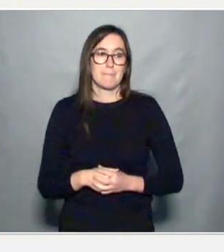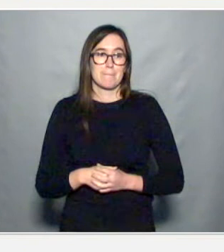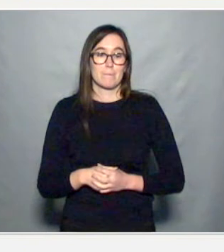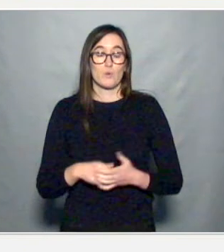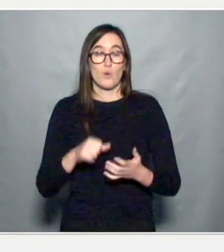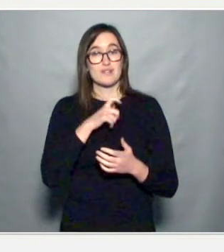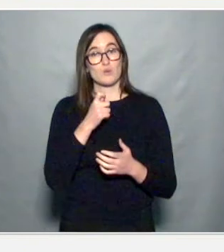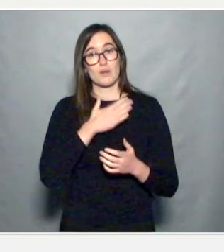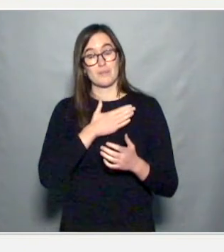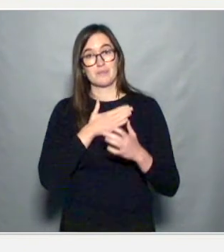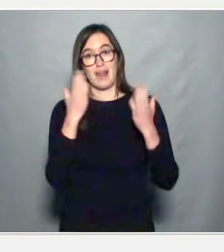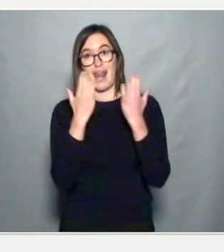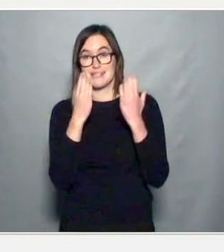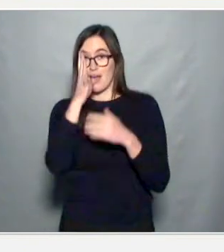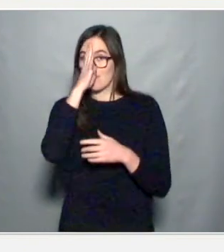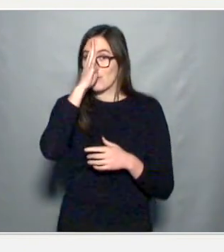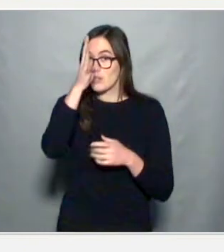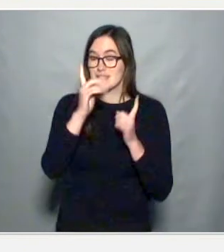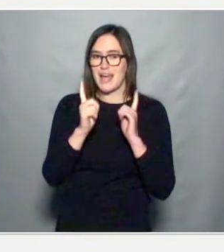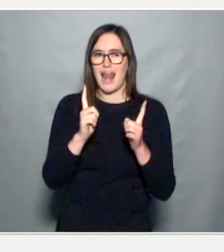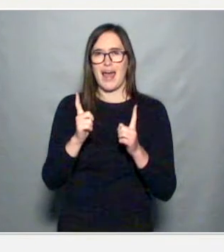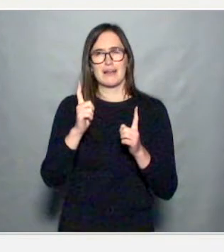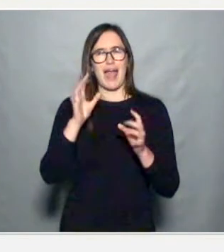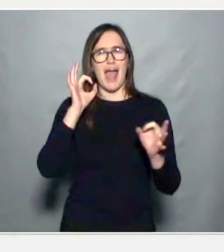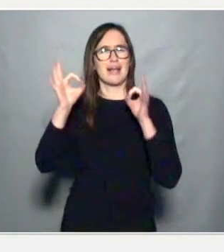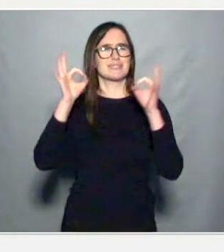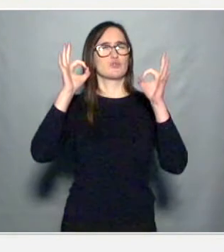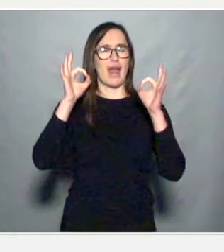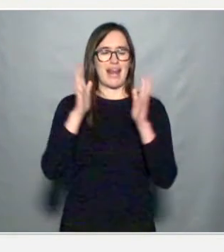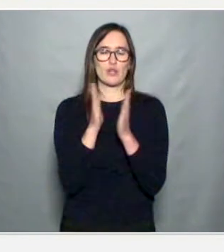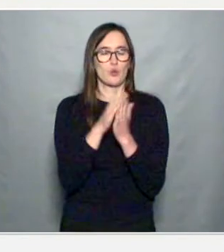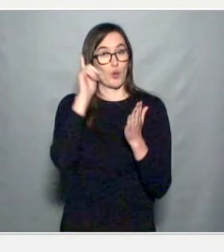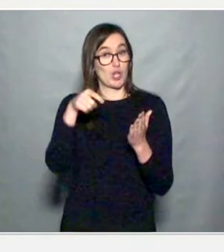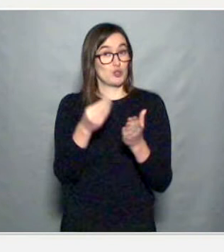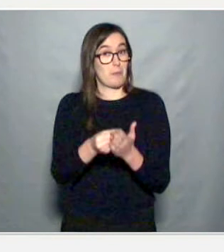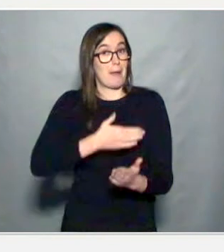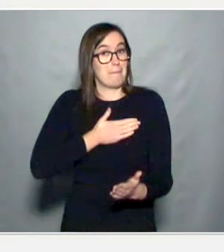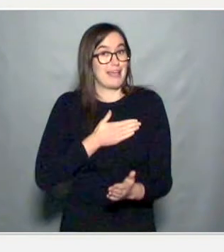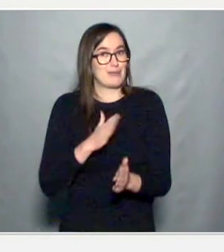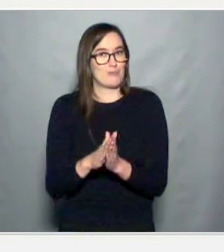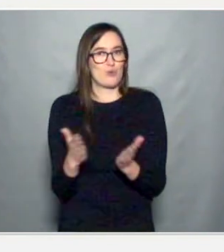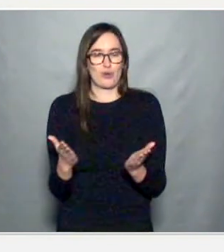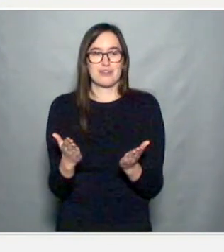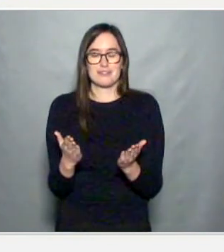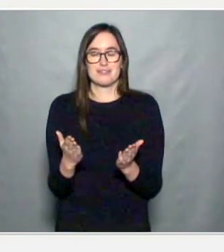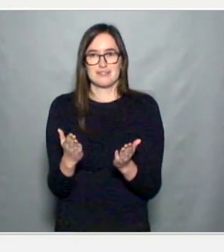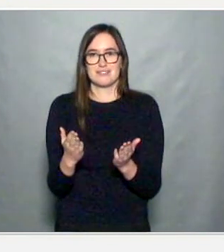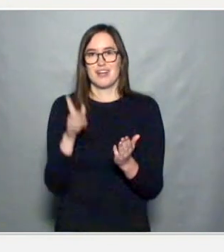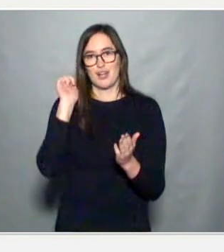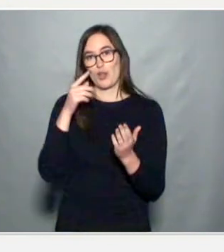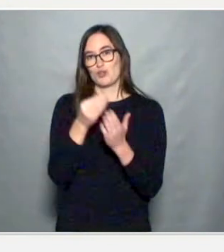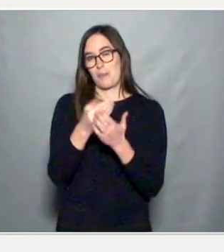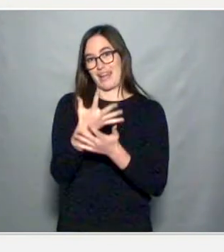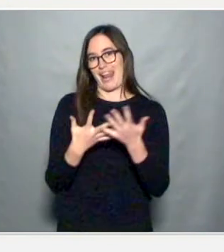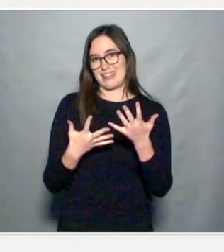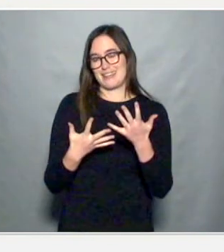läsa fantastisk eller kanske snarare exceptionell litteratur så kan man köpa min bok. Som ni hittar online.